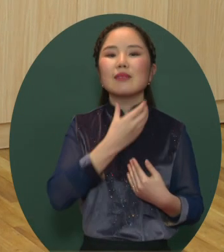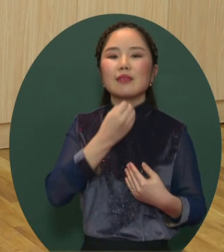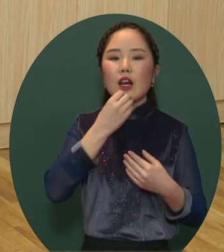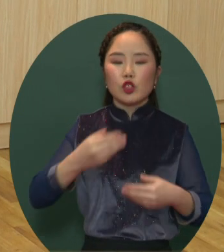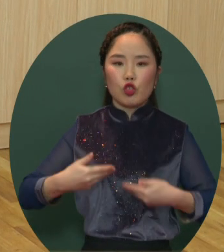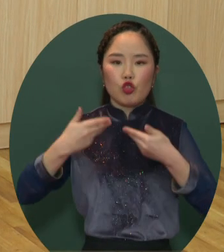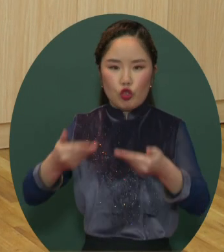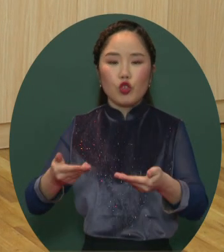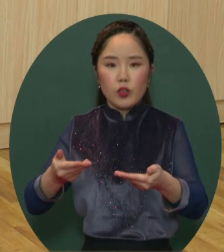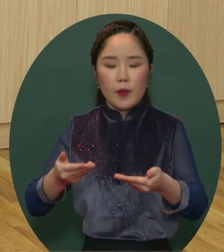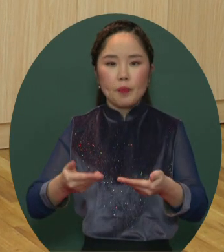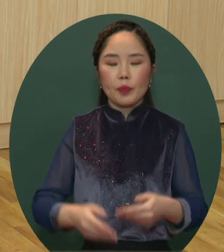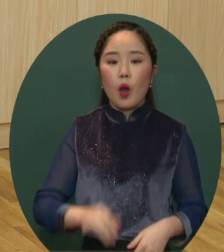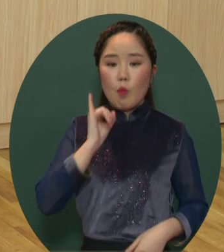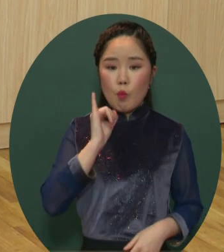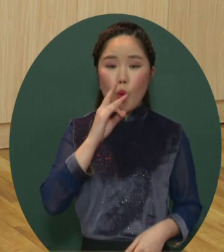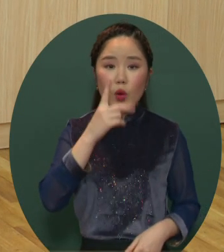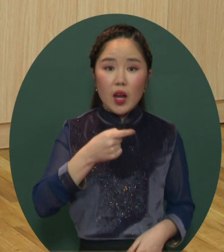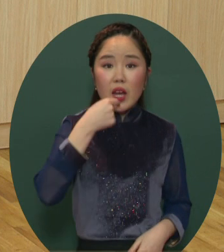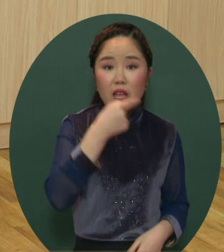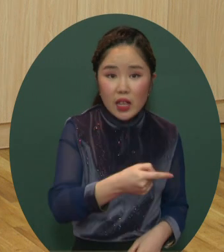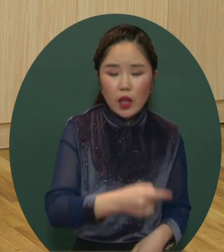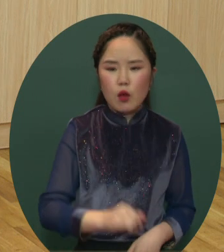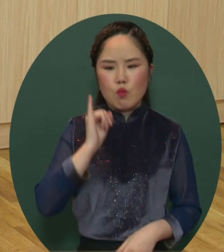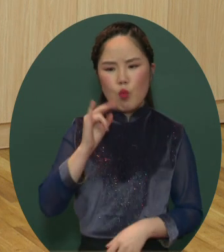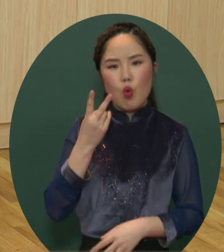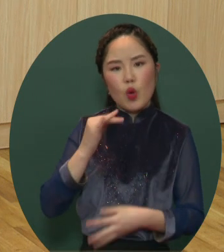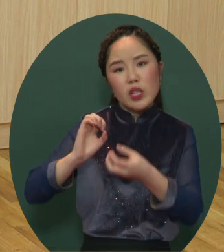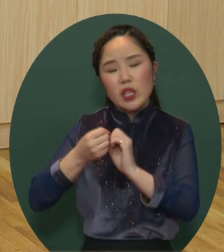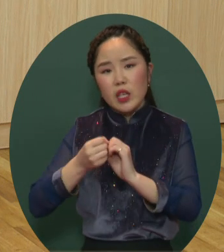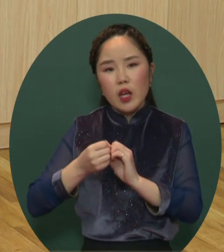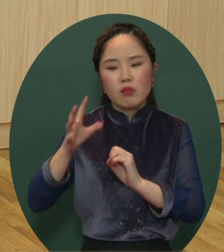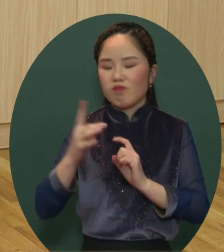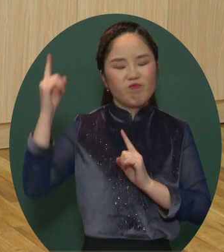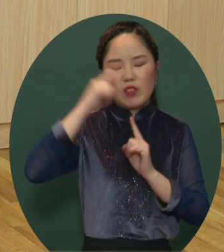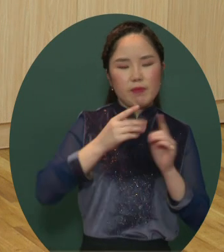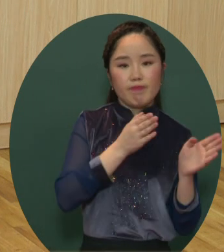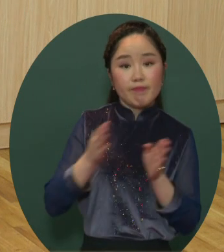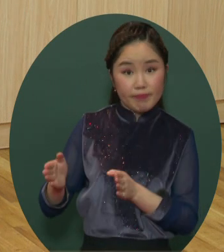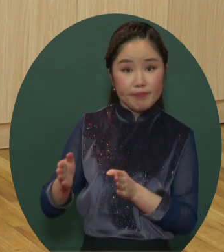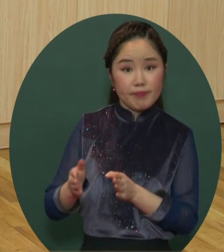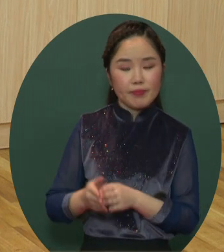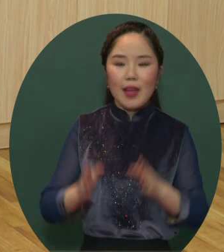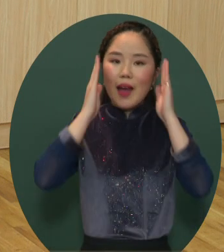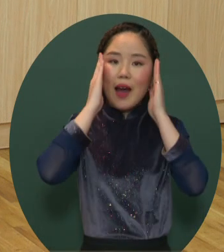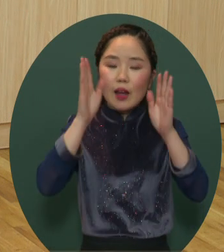болгож байгаараа. Муу үг хэлхийг, муу үйл хийхийг төвчж байгаарэ.